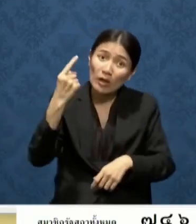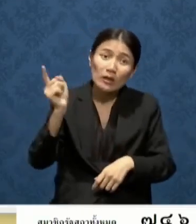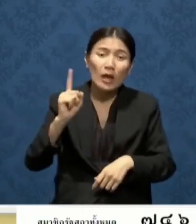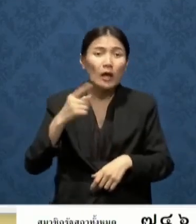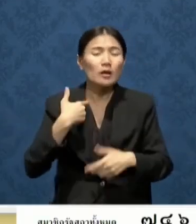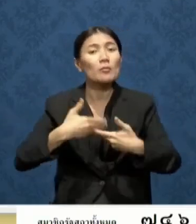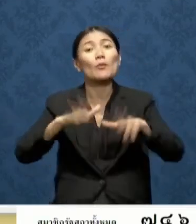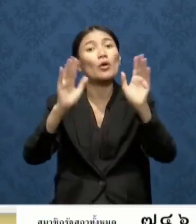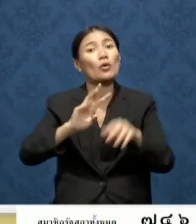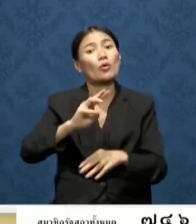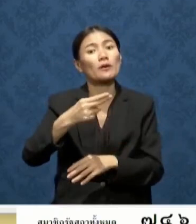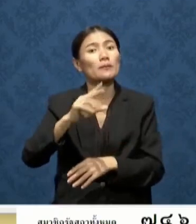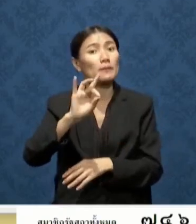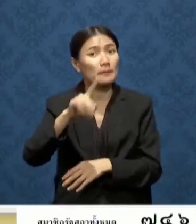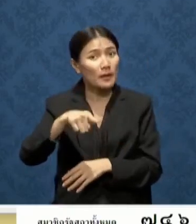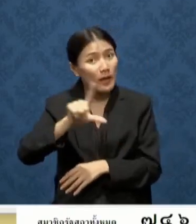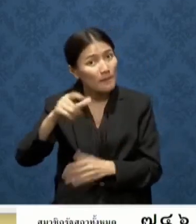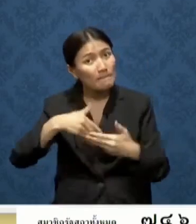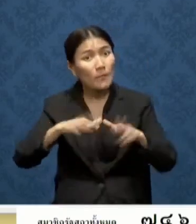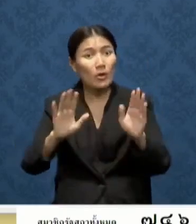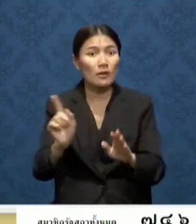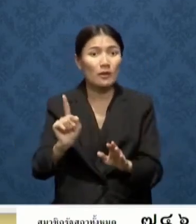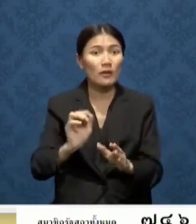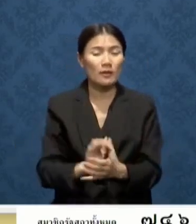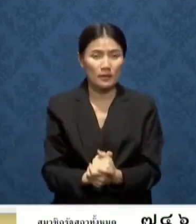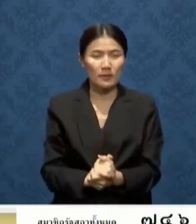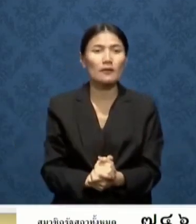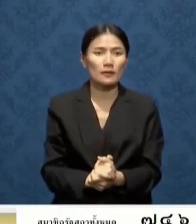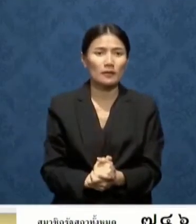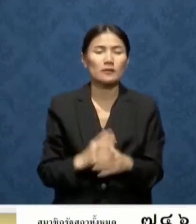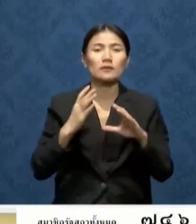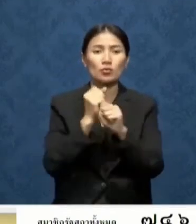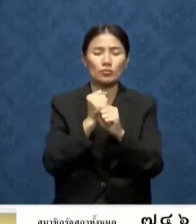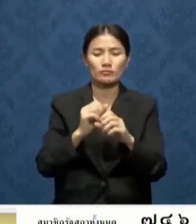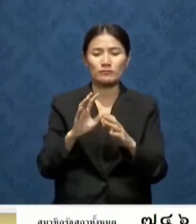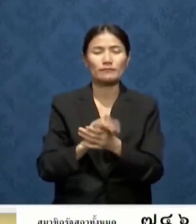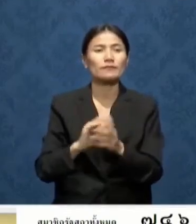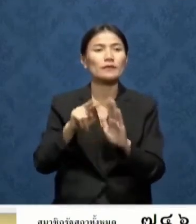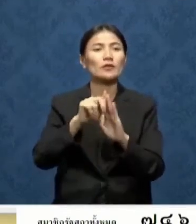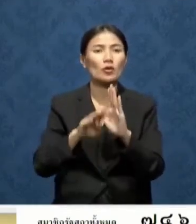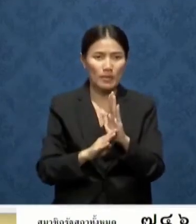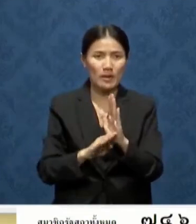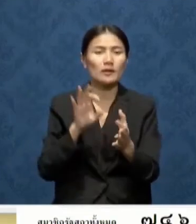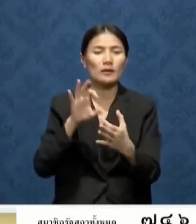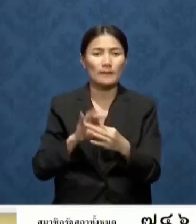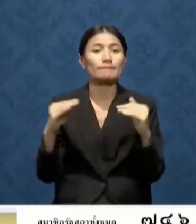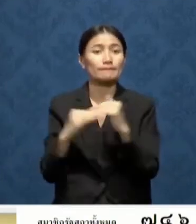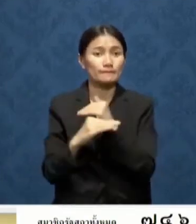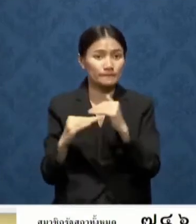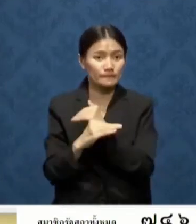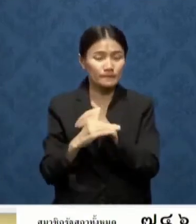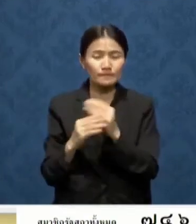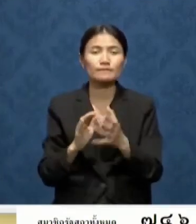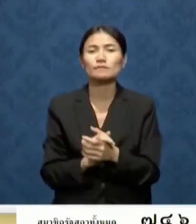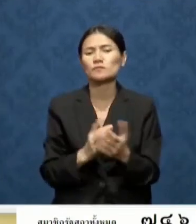000 ล้านโดยสรุปนะครับผมเห็นว่า นโยบายด้านการคำนาคมของรัฐบาลเนี่ย